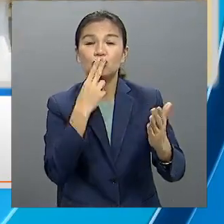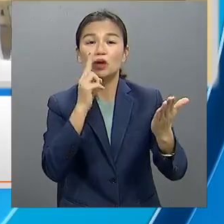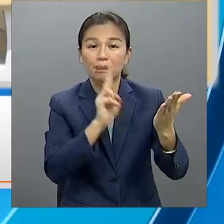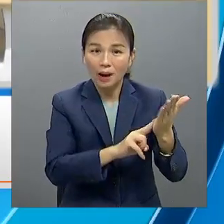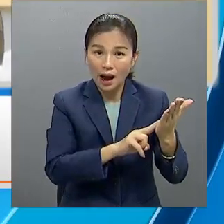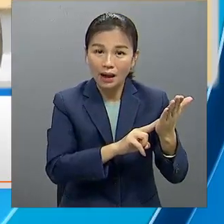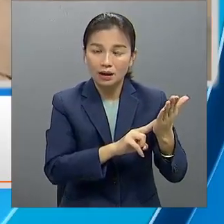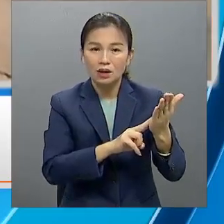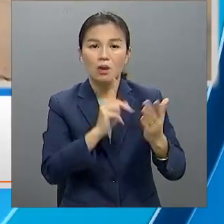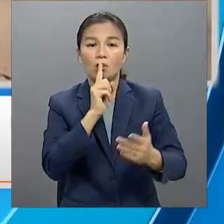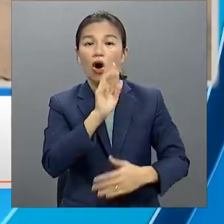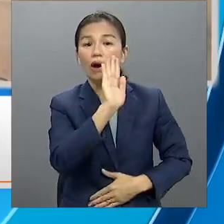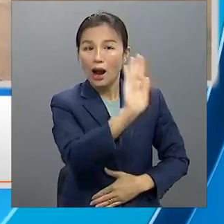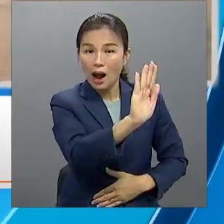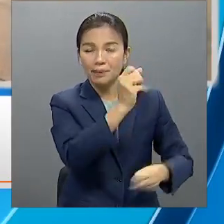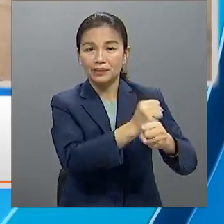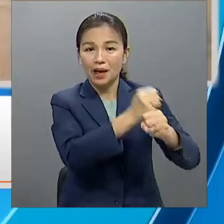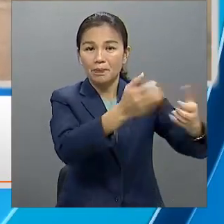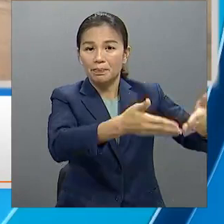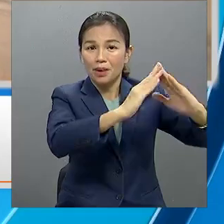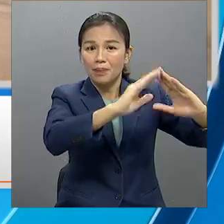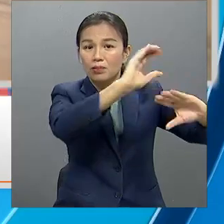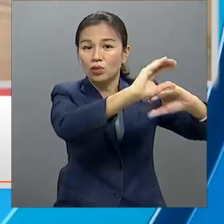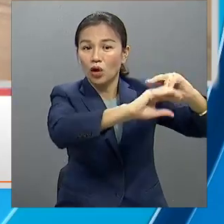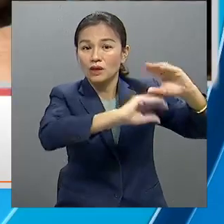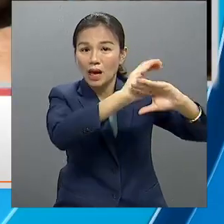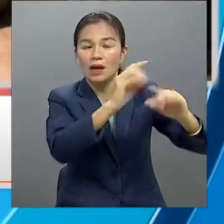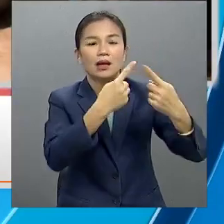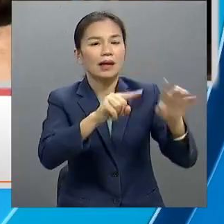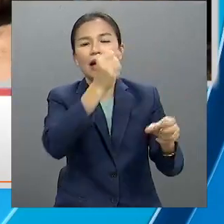ไม่ให้สร้างแต่ว่าเขาก็ยังต่อเติมเขาก็ทำมา